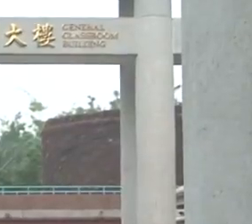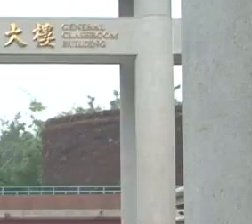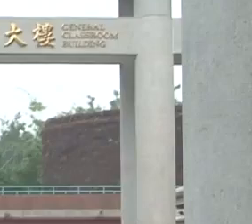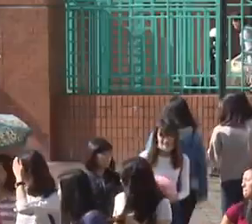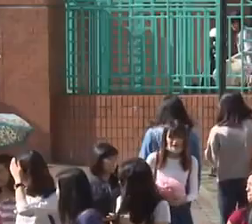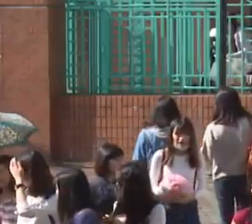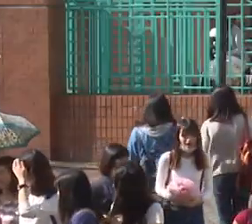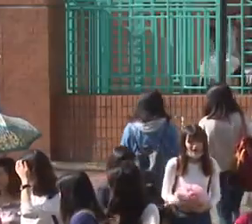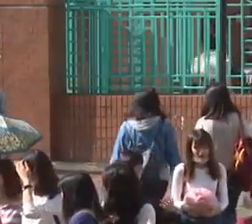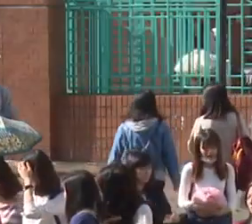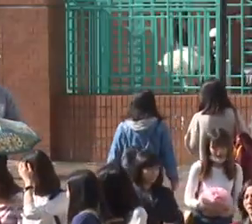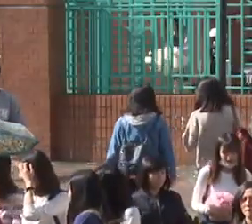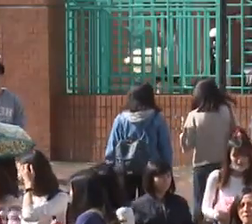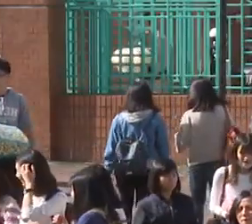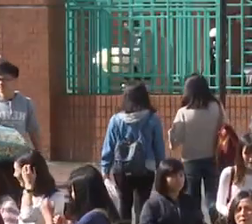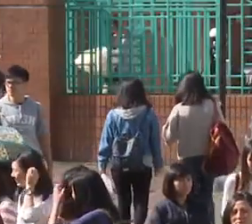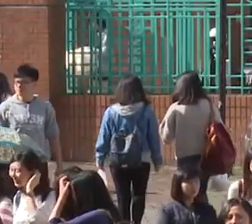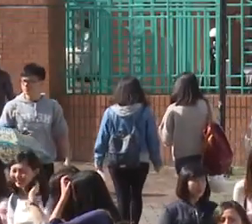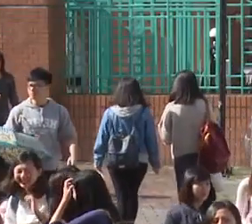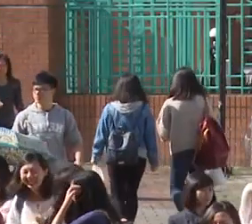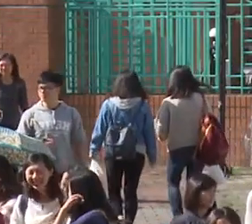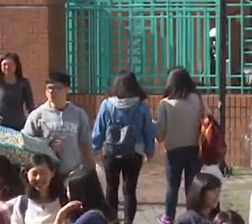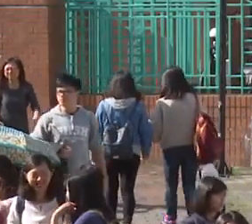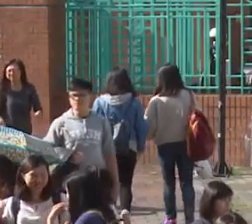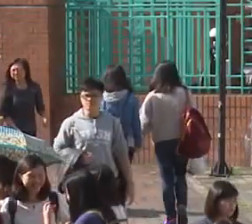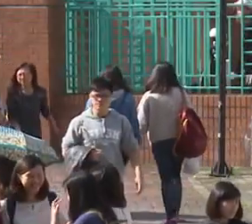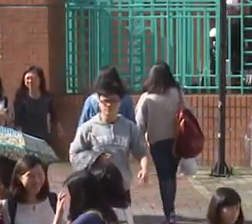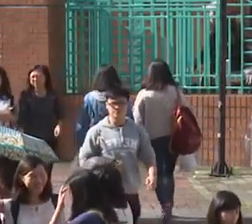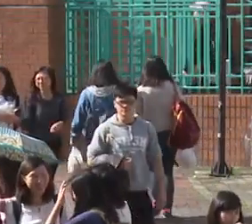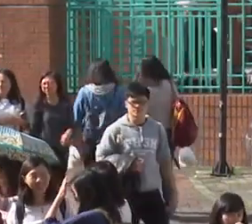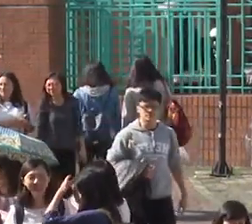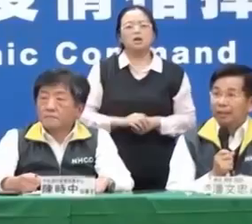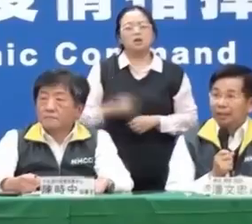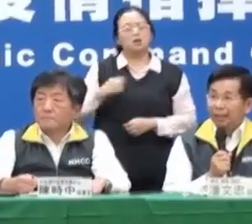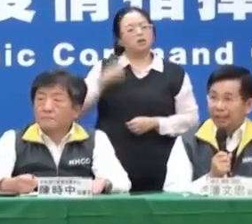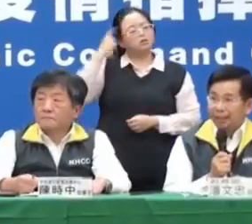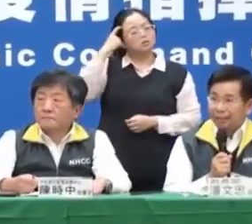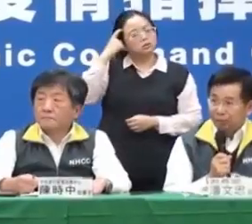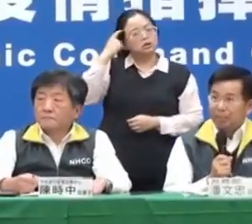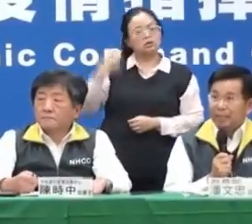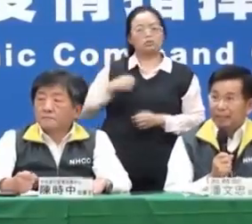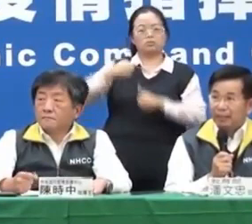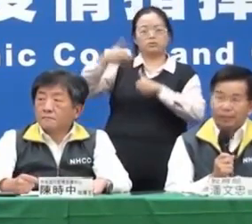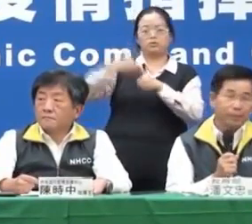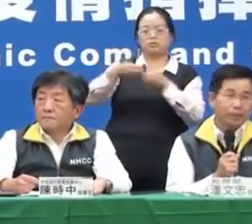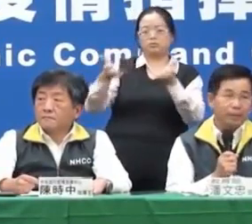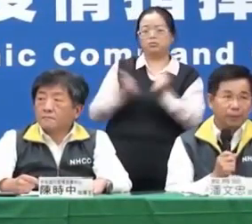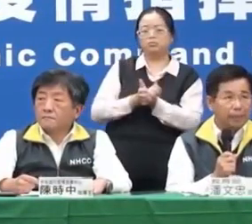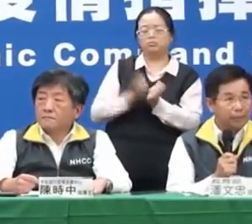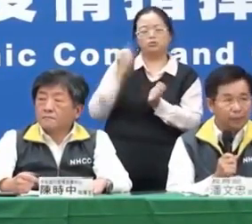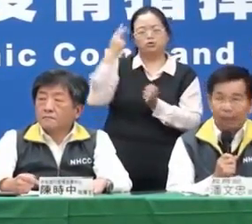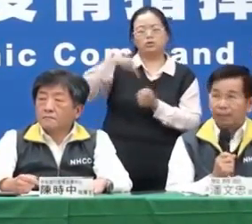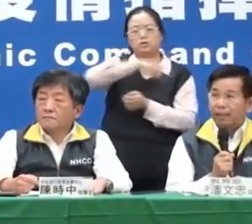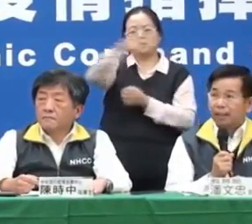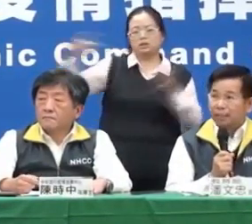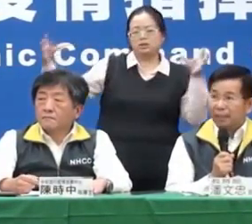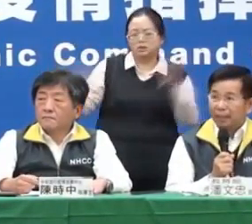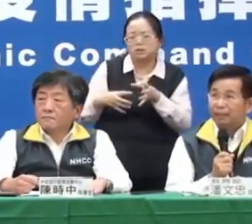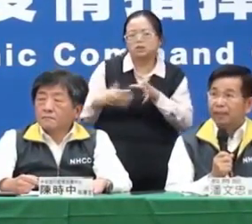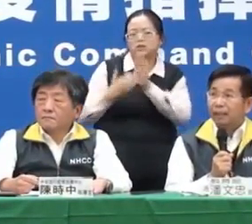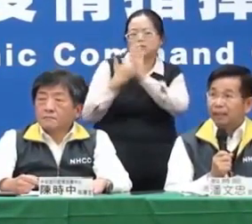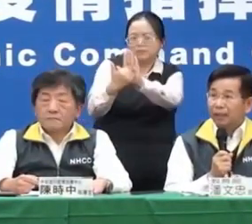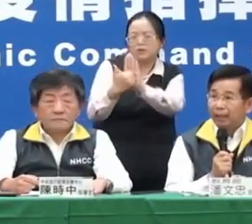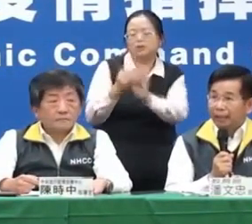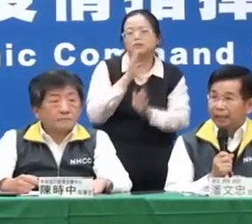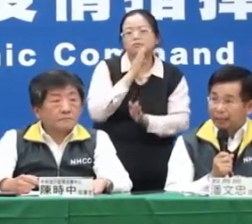面一同讨论。 那教育部也认为防疫是一个共同全面性的工作，所以才会定明